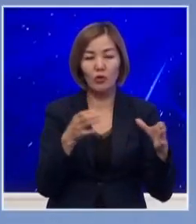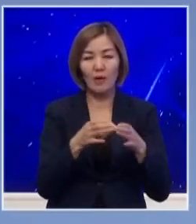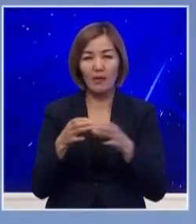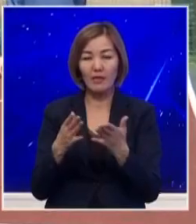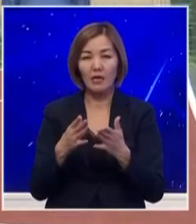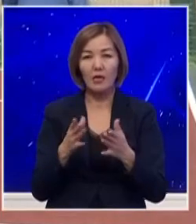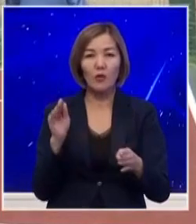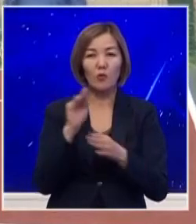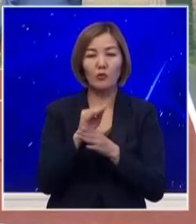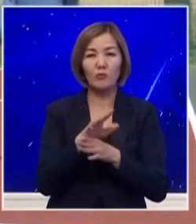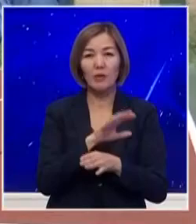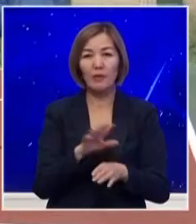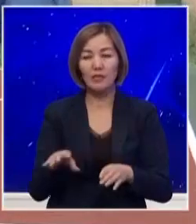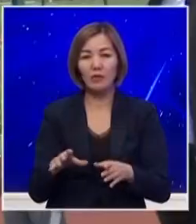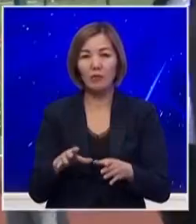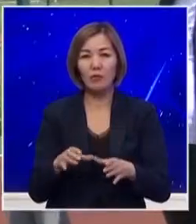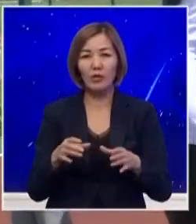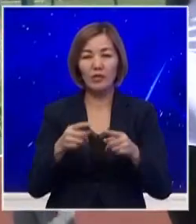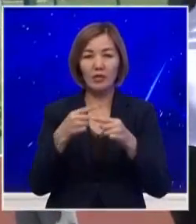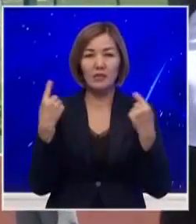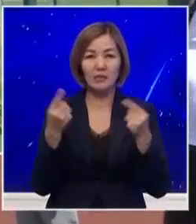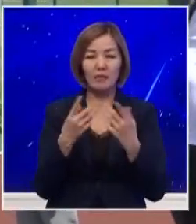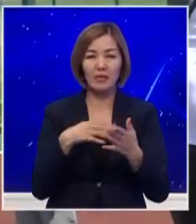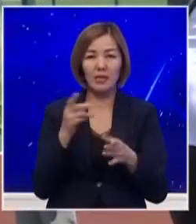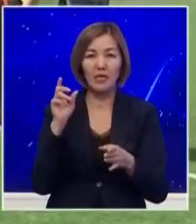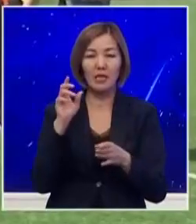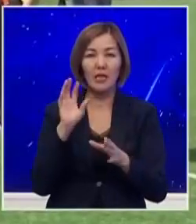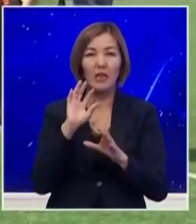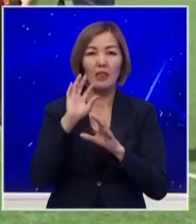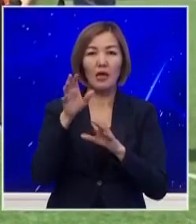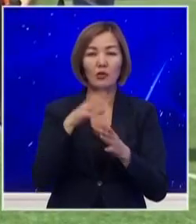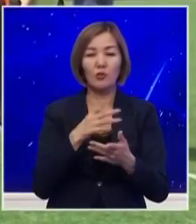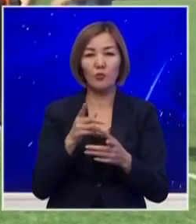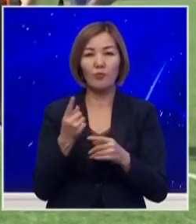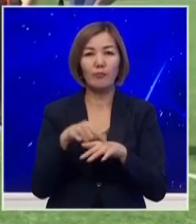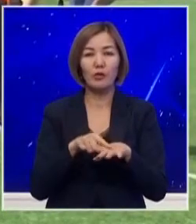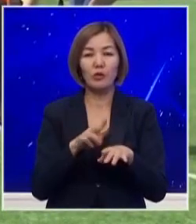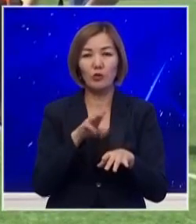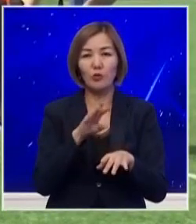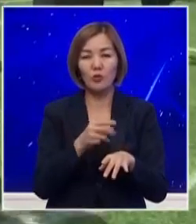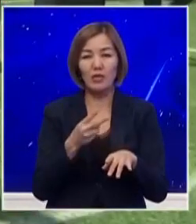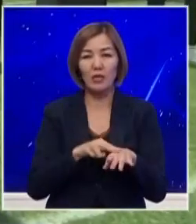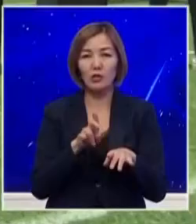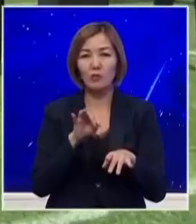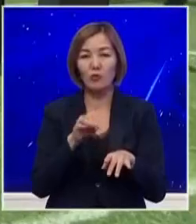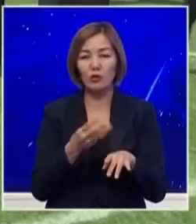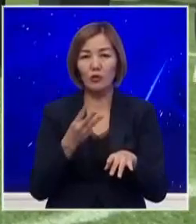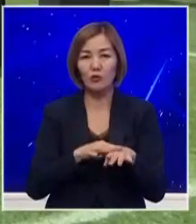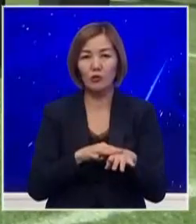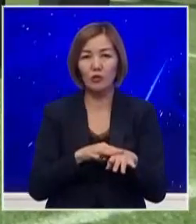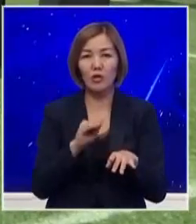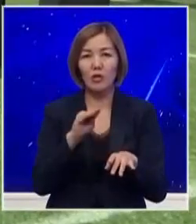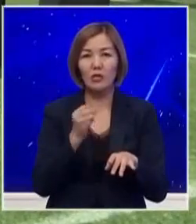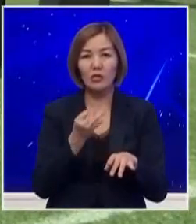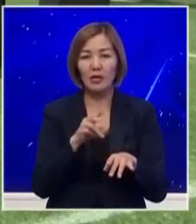арасында қосымша баскетбол добын себетке лақтыру жарысы өткізілді. Нәтижесінде бірінші орын Тұран, екінші орын Болашақ, үшінші орынды